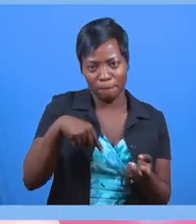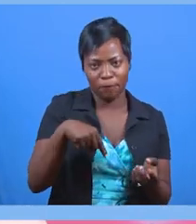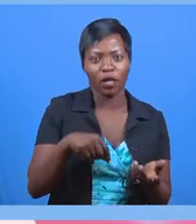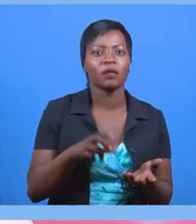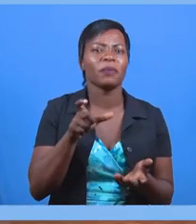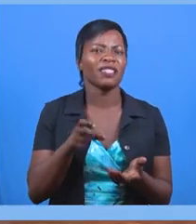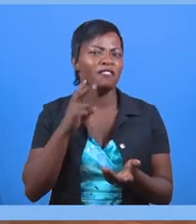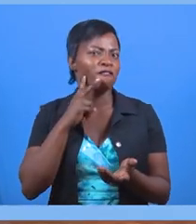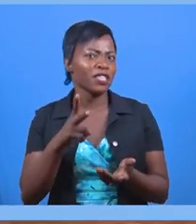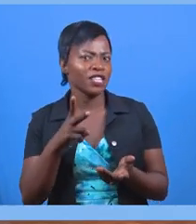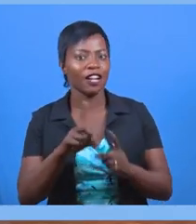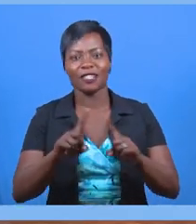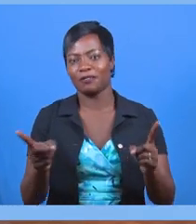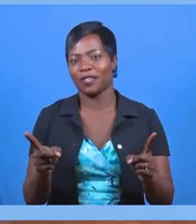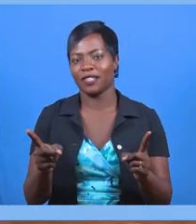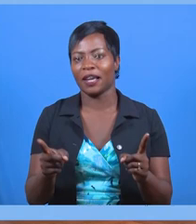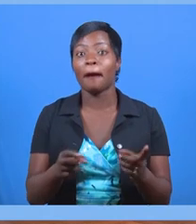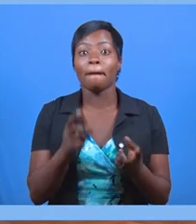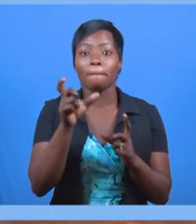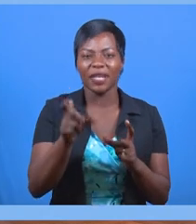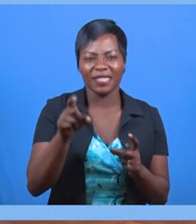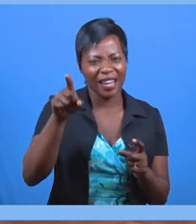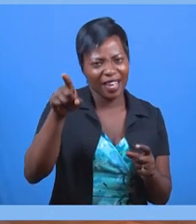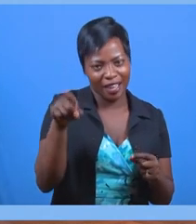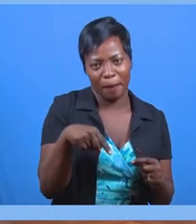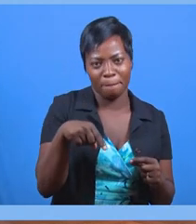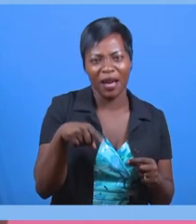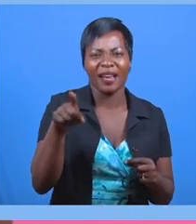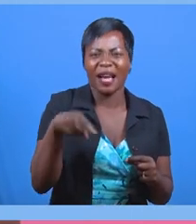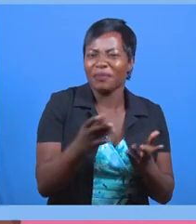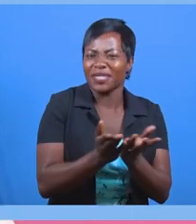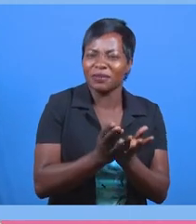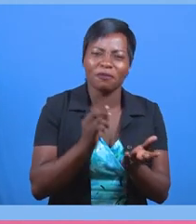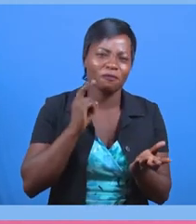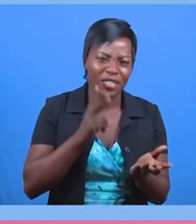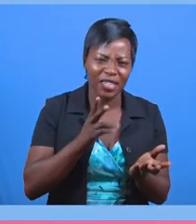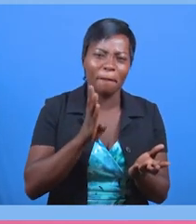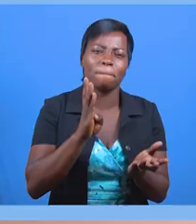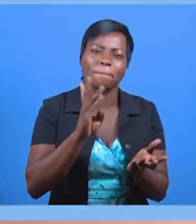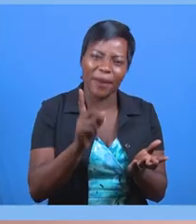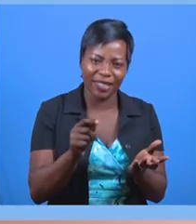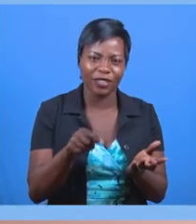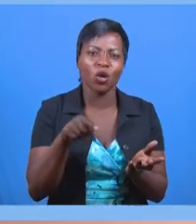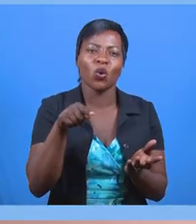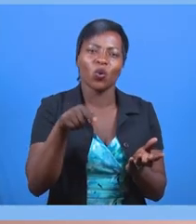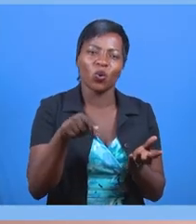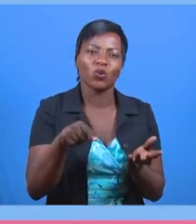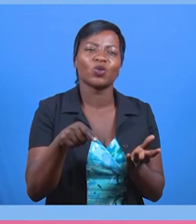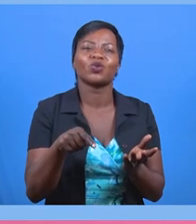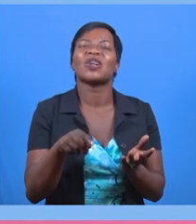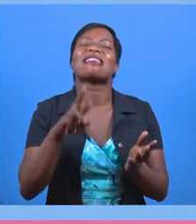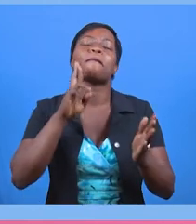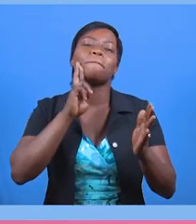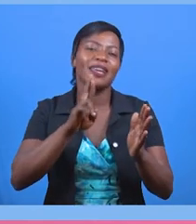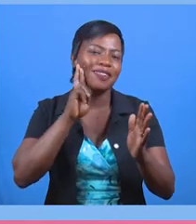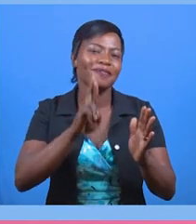shaka siyana pakuti. Muwi, muna anowu ya se Muyenzi. Asi ozo pedisira, agaraza